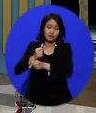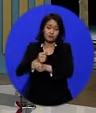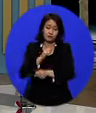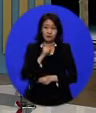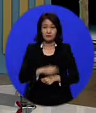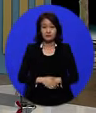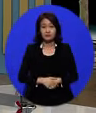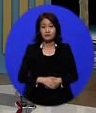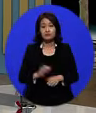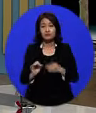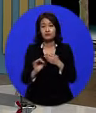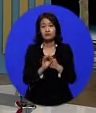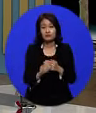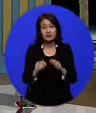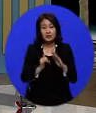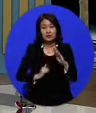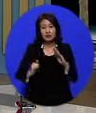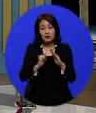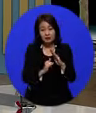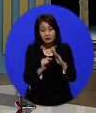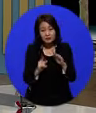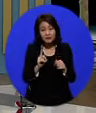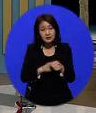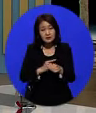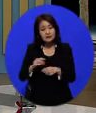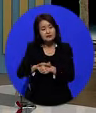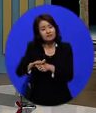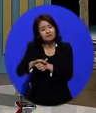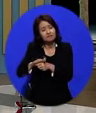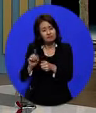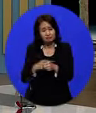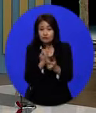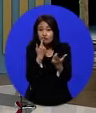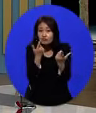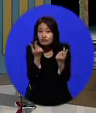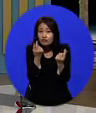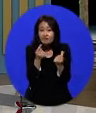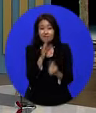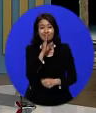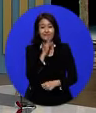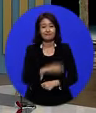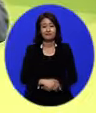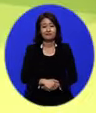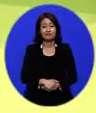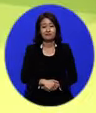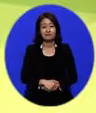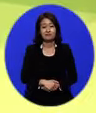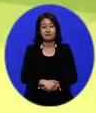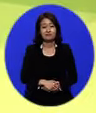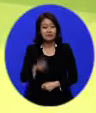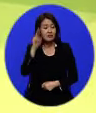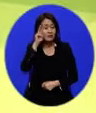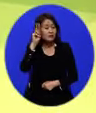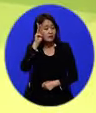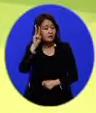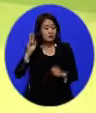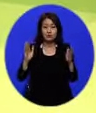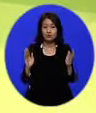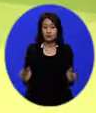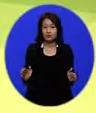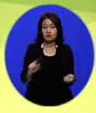세워진답니다. 그러면 이 두 가정은 이 담에 애착이 갈까요, 안 갈까요? 네. 우리 이틀 동안, 2박